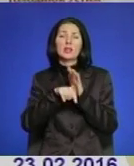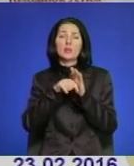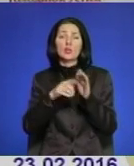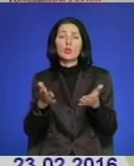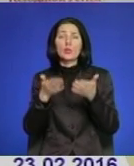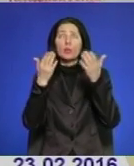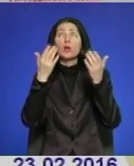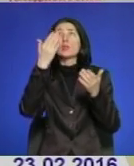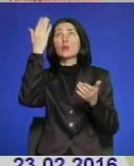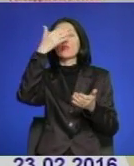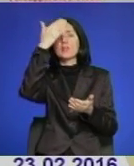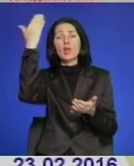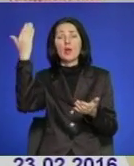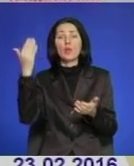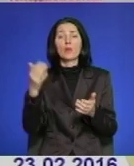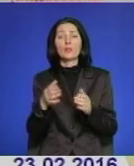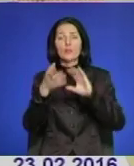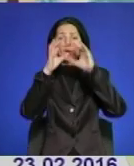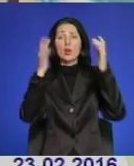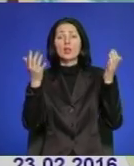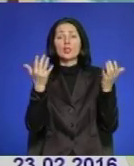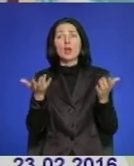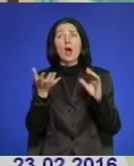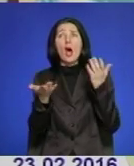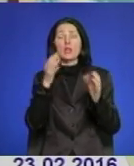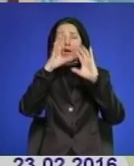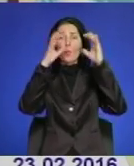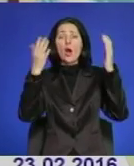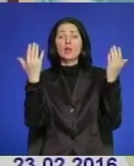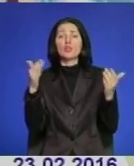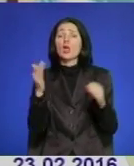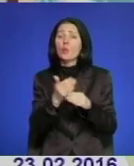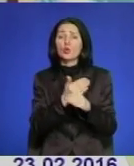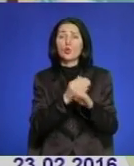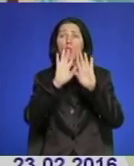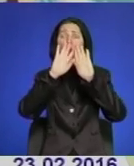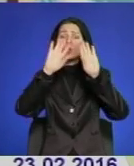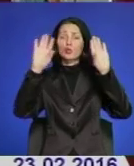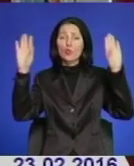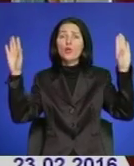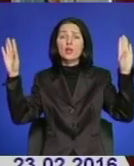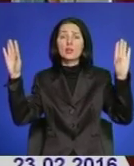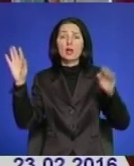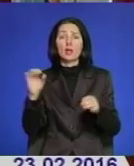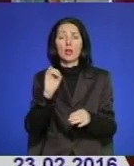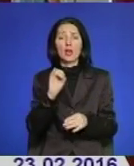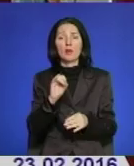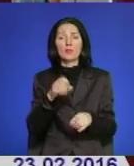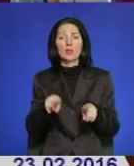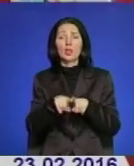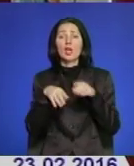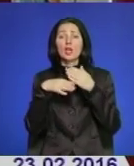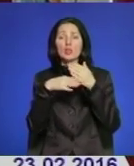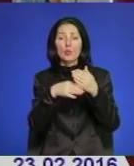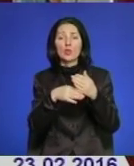Небо хмарне ще, але хмари вже поступово, вже, як кажуть, розходяться. І в такий спосіб